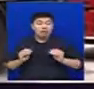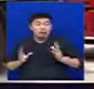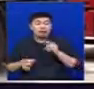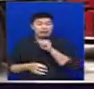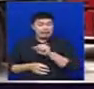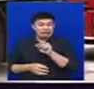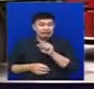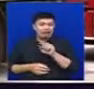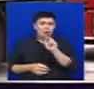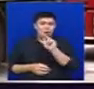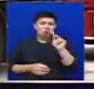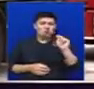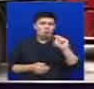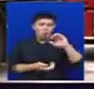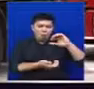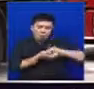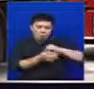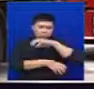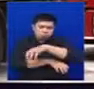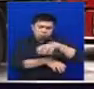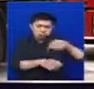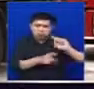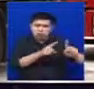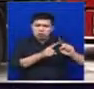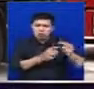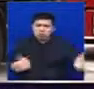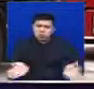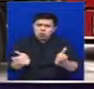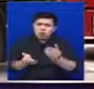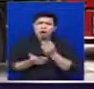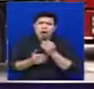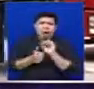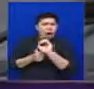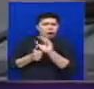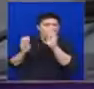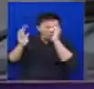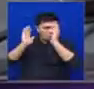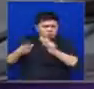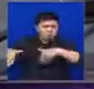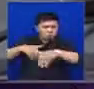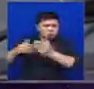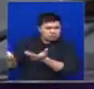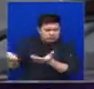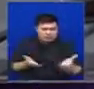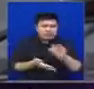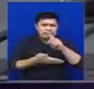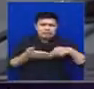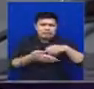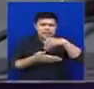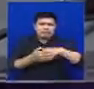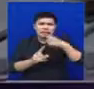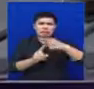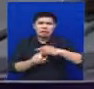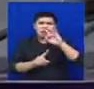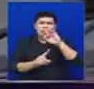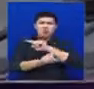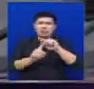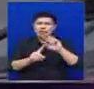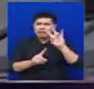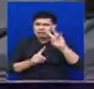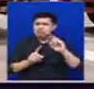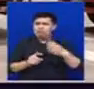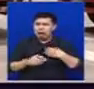ได้ความร่วมมือจากหลายหน่วยงานในการรณรงค์เชิญชวนประชาชนออกมาใช้สิทธิ์ในวันที่7สิงหาคมนี้โดยจะทำอย่างเต็มที่เพื่อให้